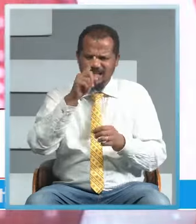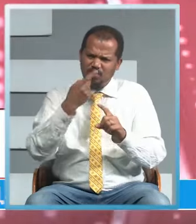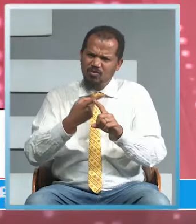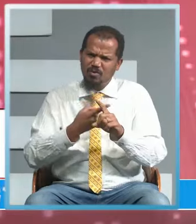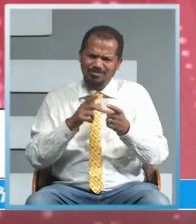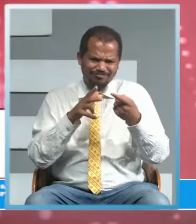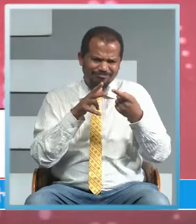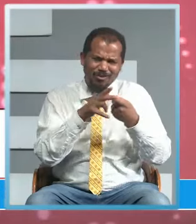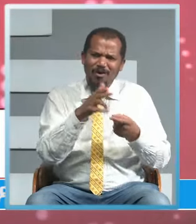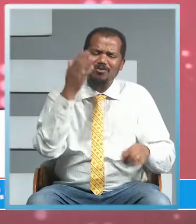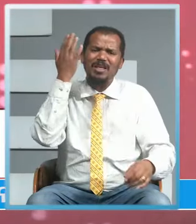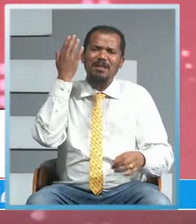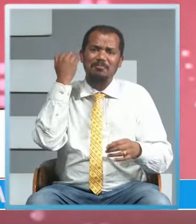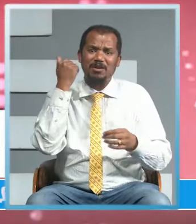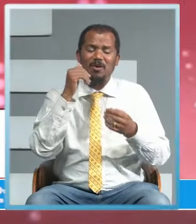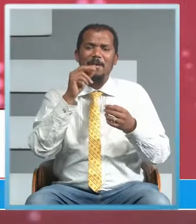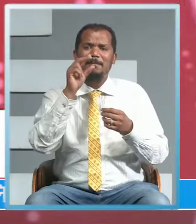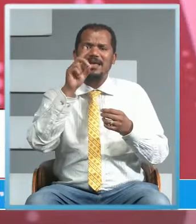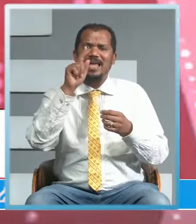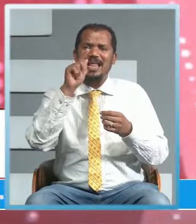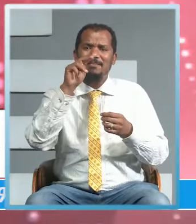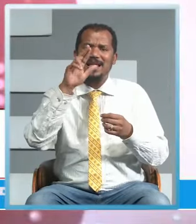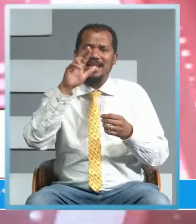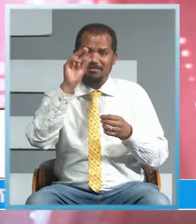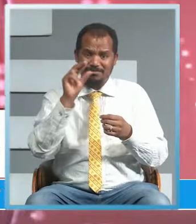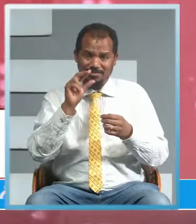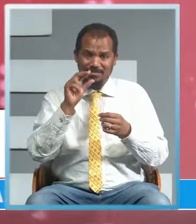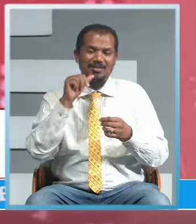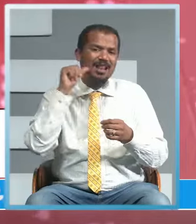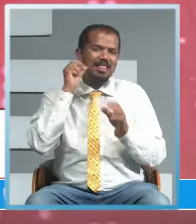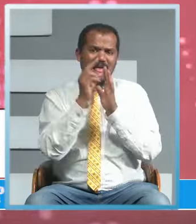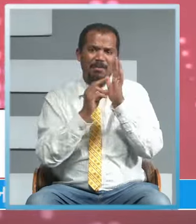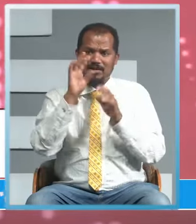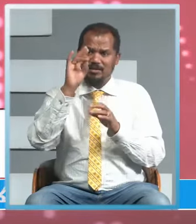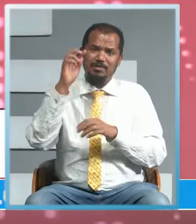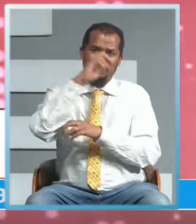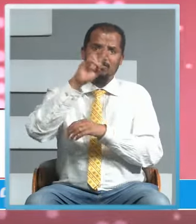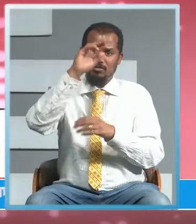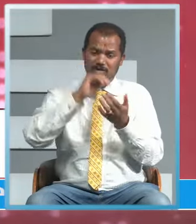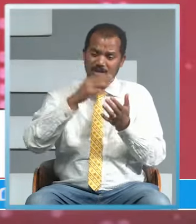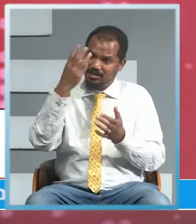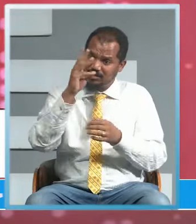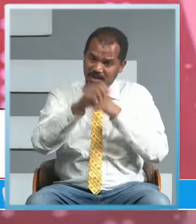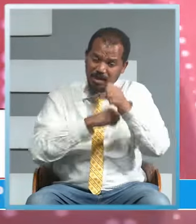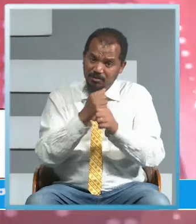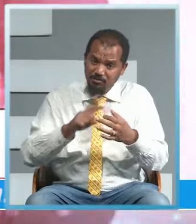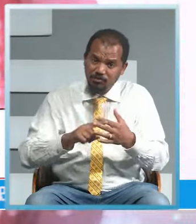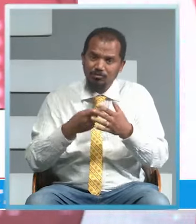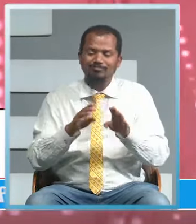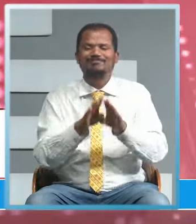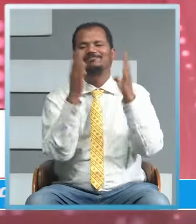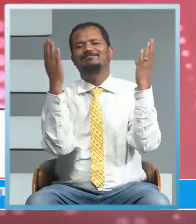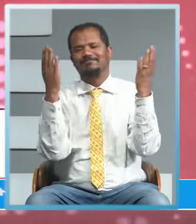ወራት ተቋርጦ የነበረው የበይነ መረብ አገልግሎት ከትላንት ሐምሌ 7 ቀን 2016 ዓ.ም ተመረተ ጀምሮ